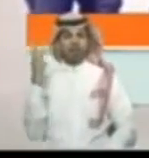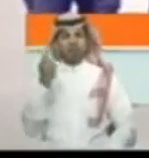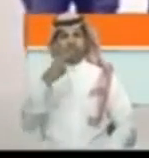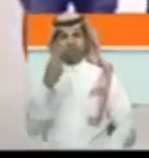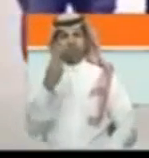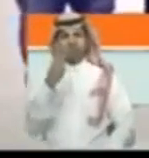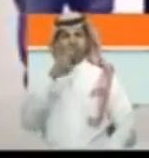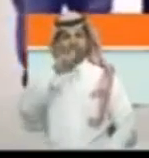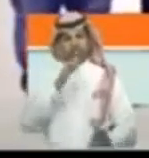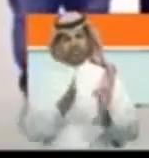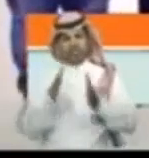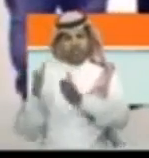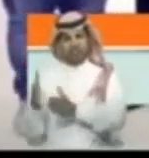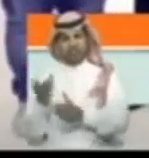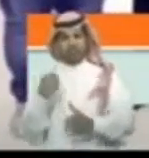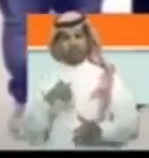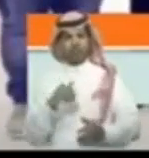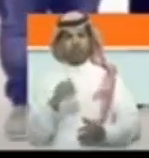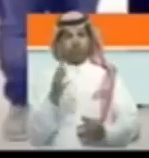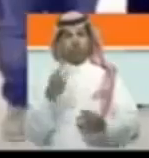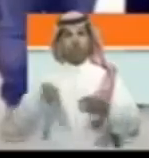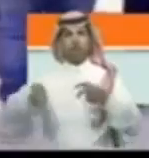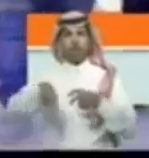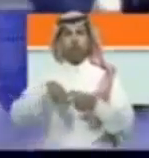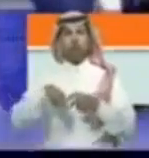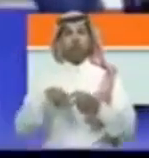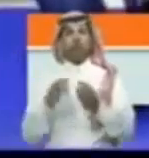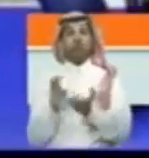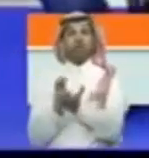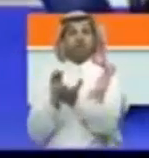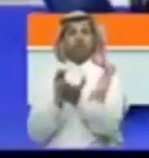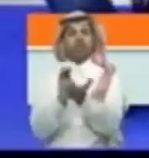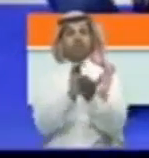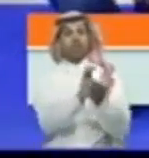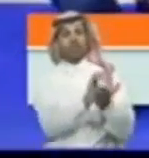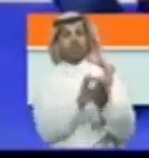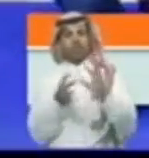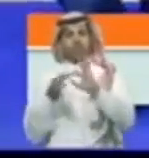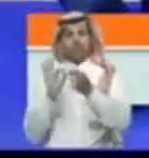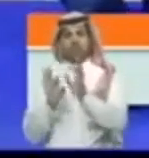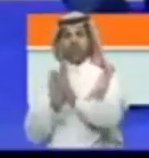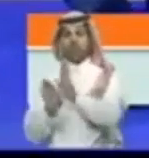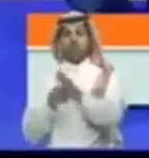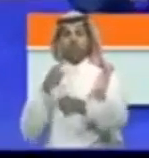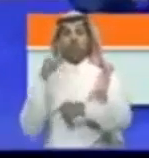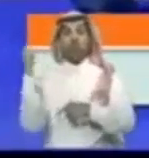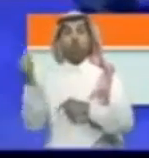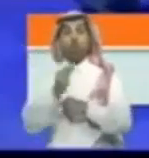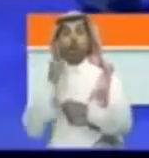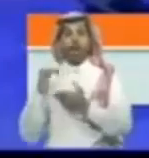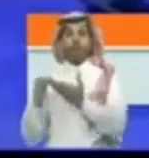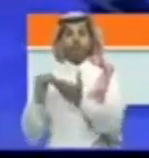برونزيتين، كما حصلوا على 28 جائزة خاصة من الجامعات والجمعيات والمؤسسات الدولية